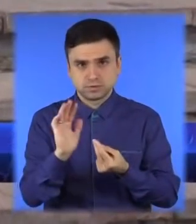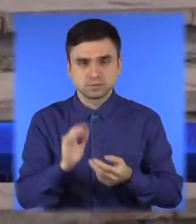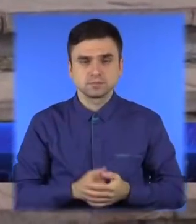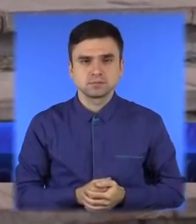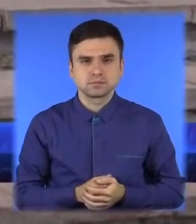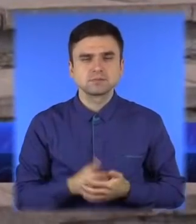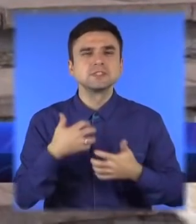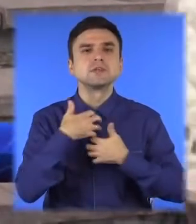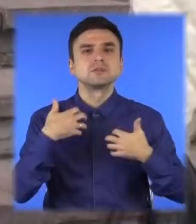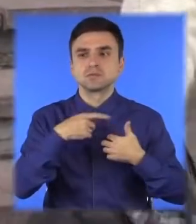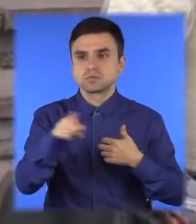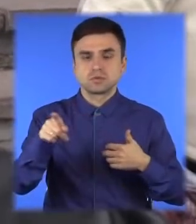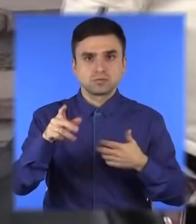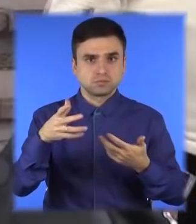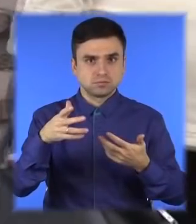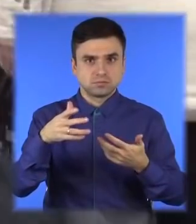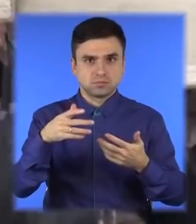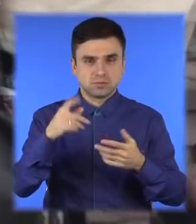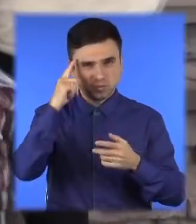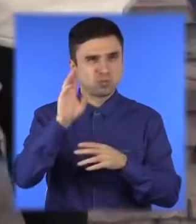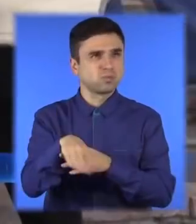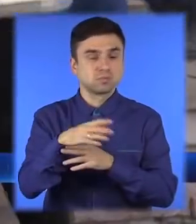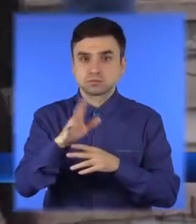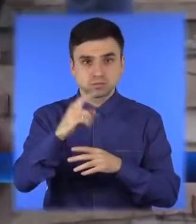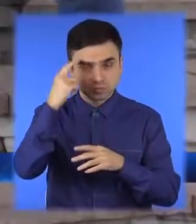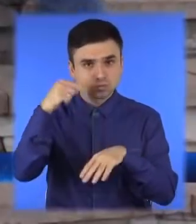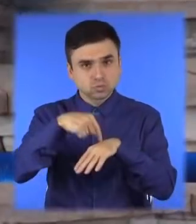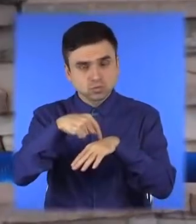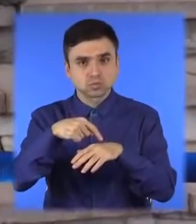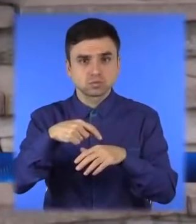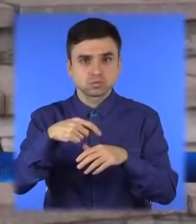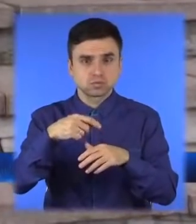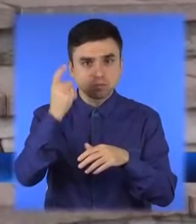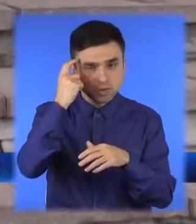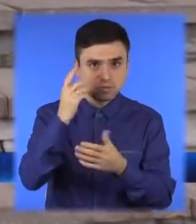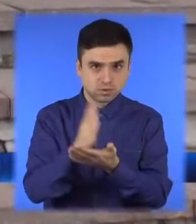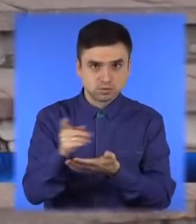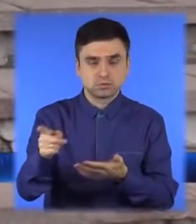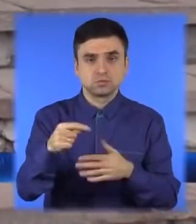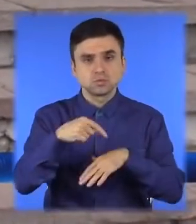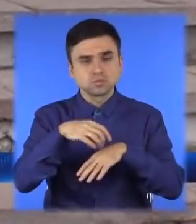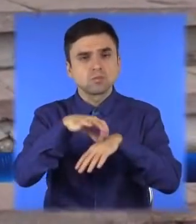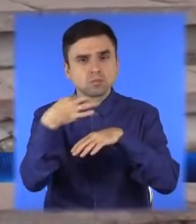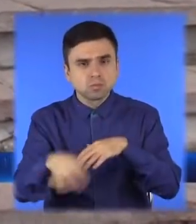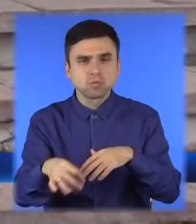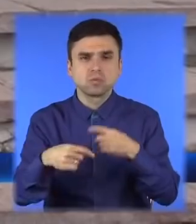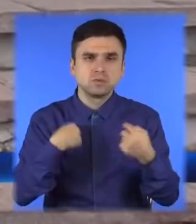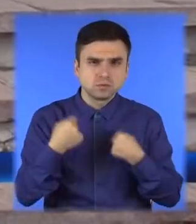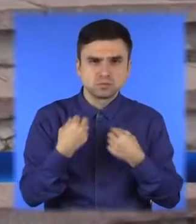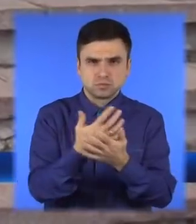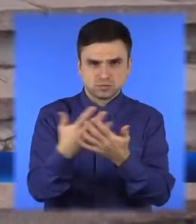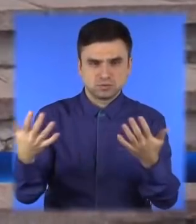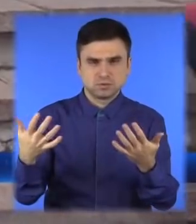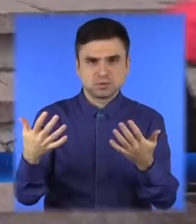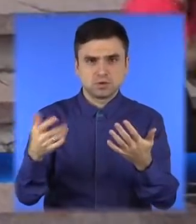вони відчувають біль, вони відчувають страждання, вони переживають певні емоції. Якщо людина не може цього доказати, це